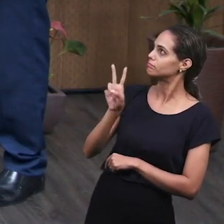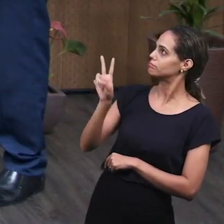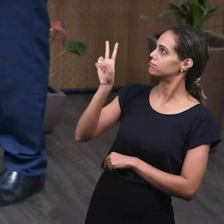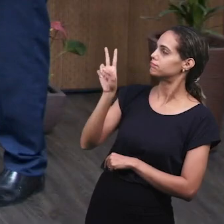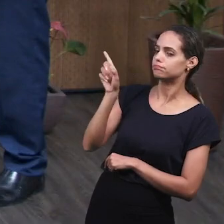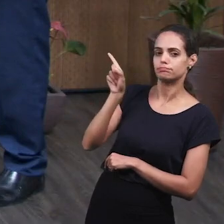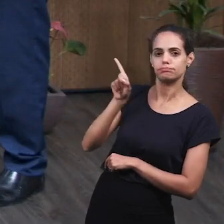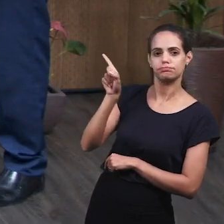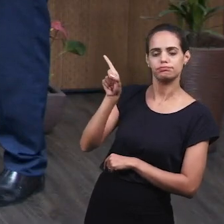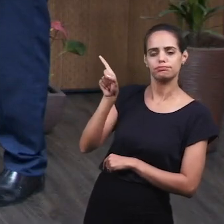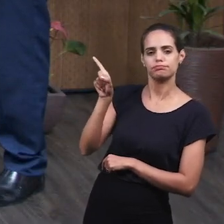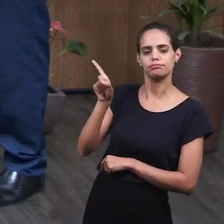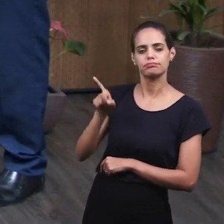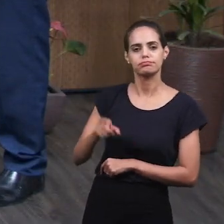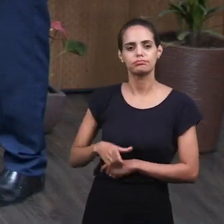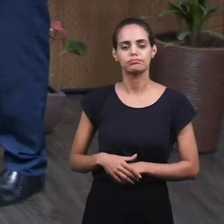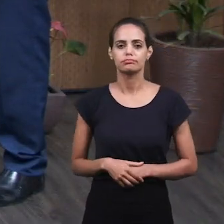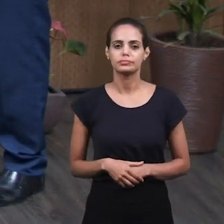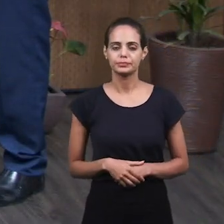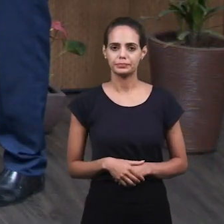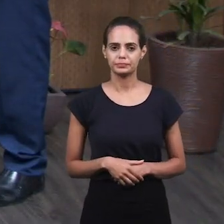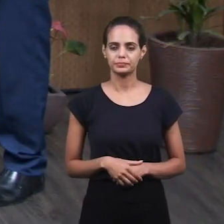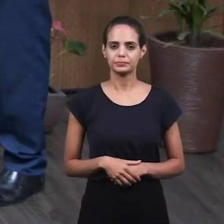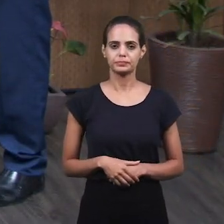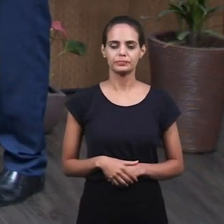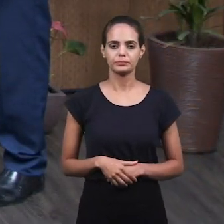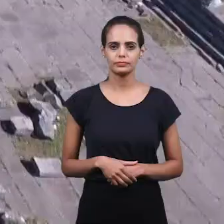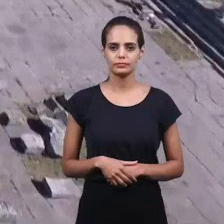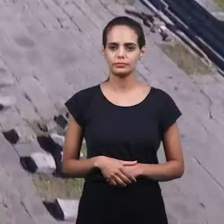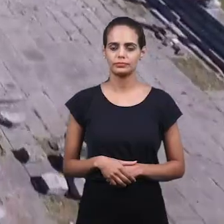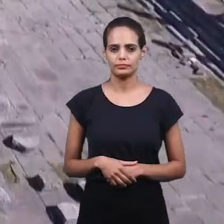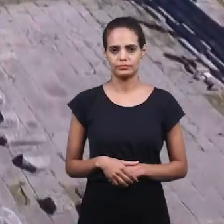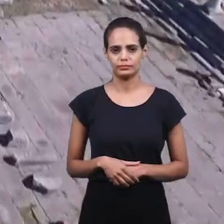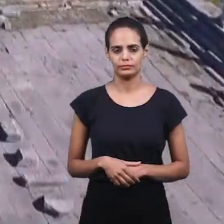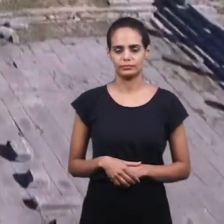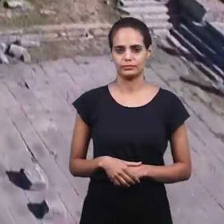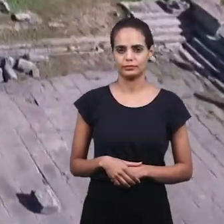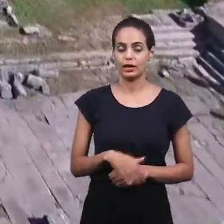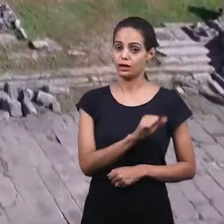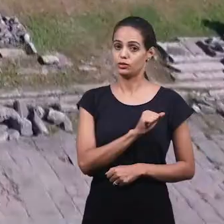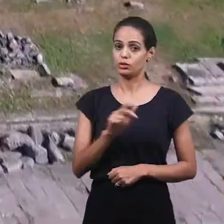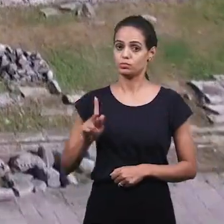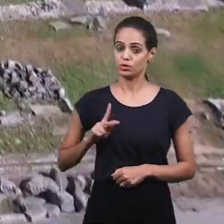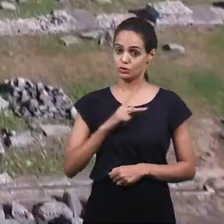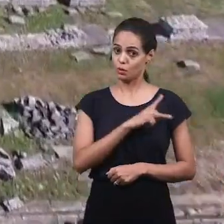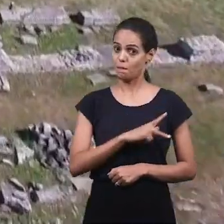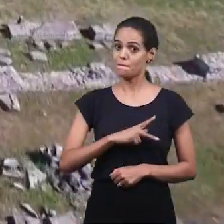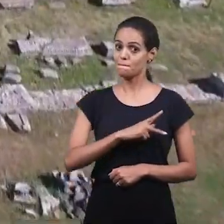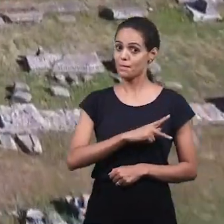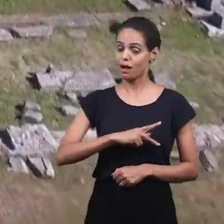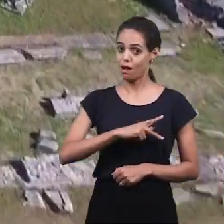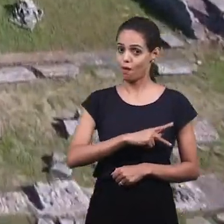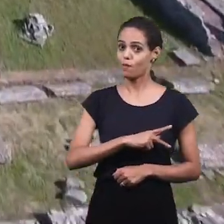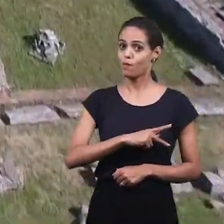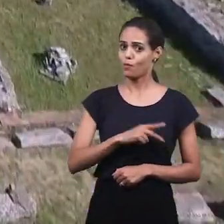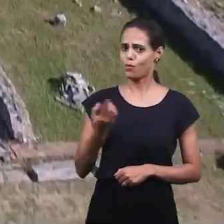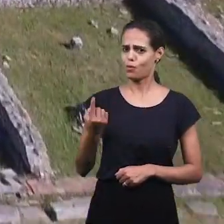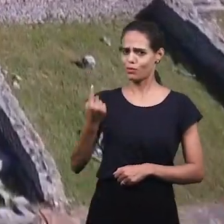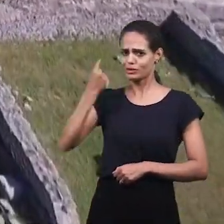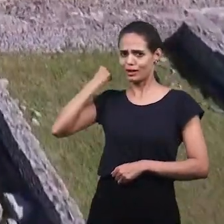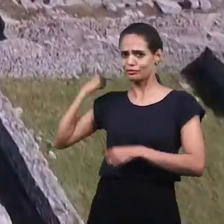du temps de l'apôtre Paul qui sont là. Ça a été dans cette ville que Dieu a